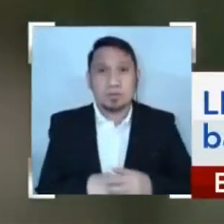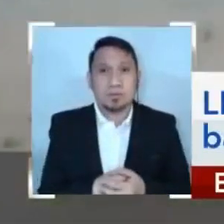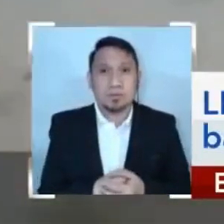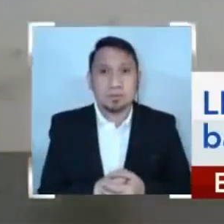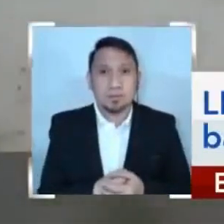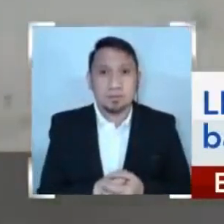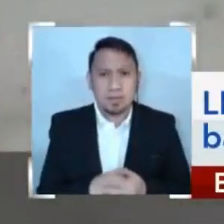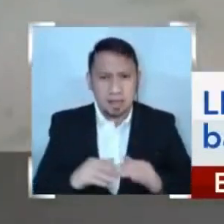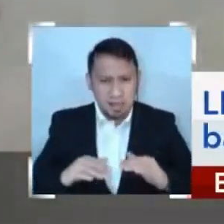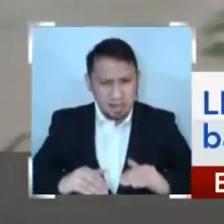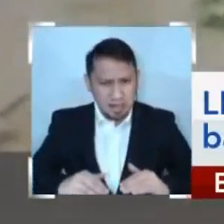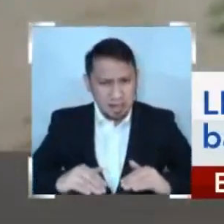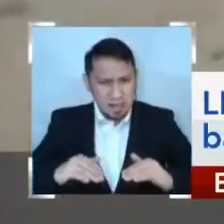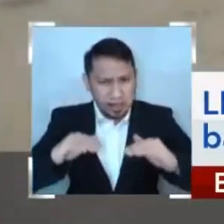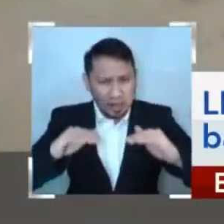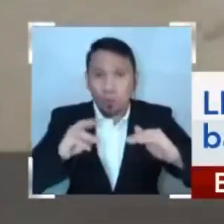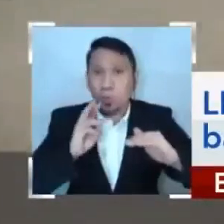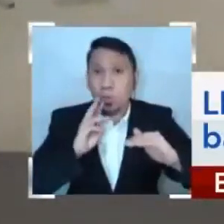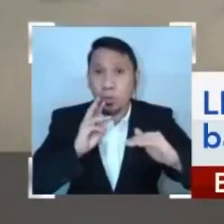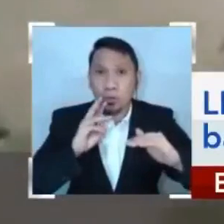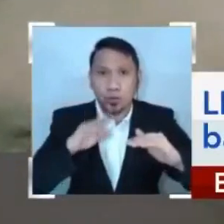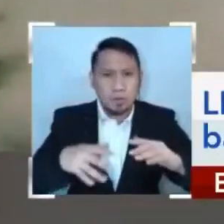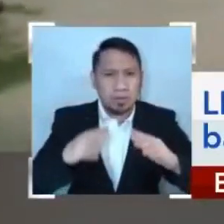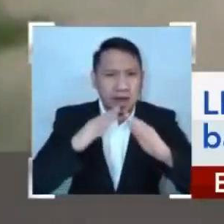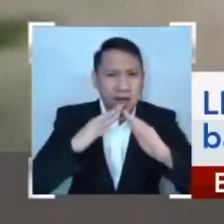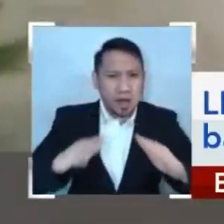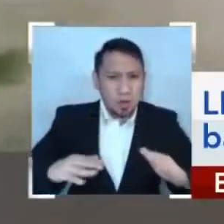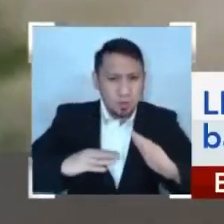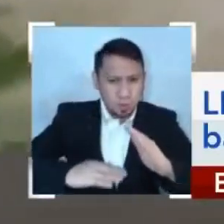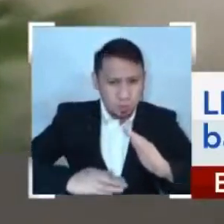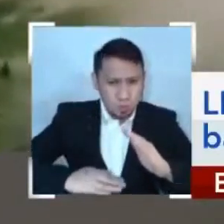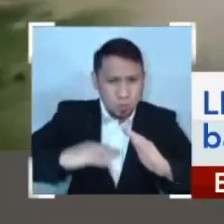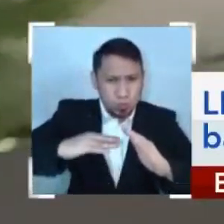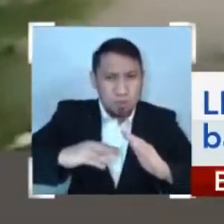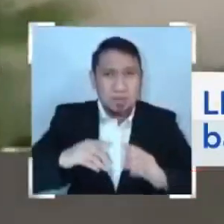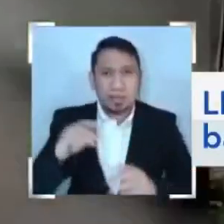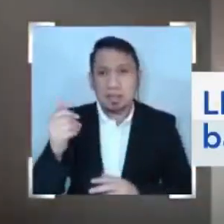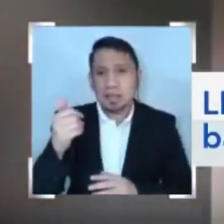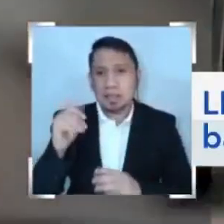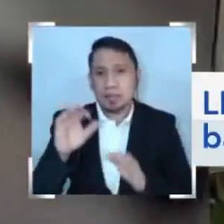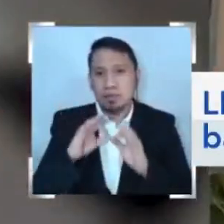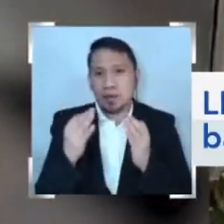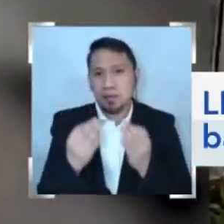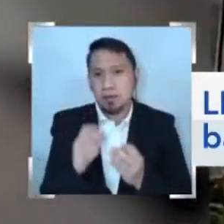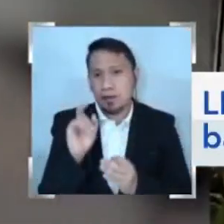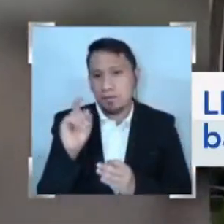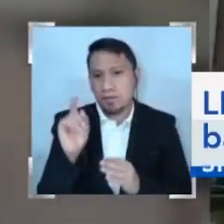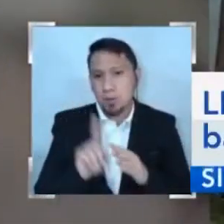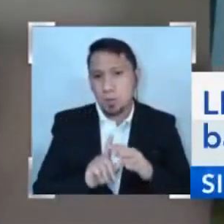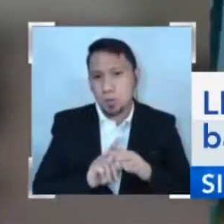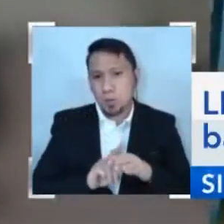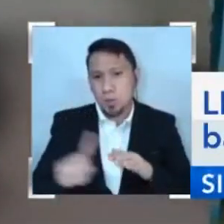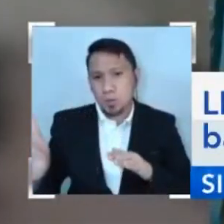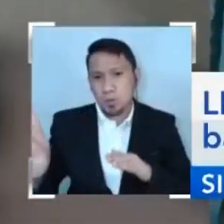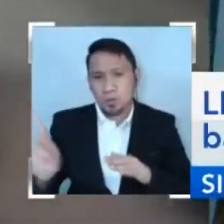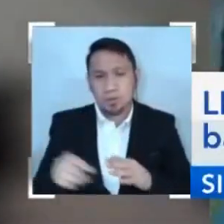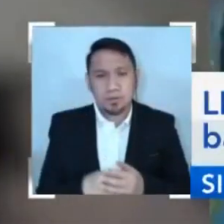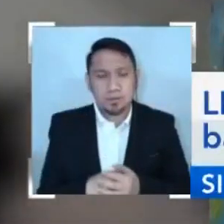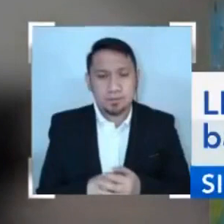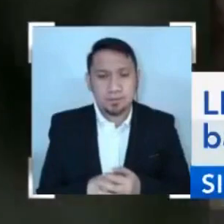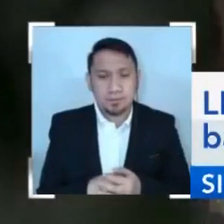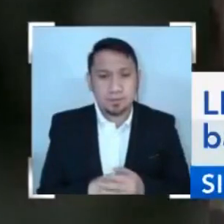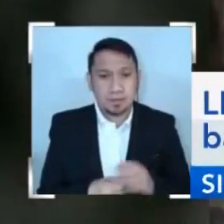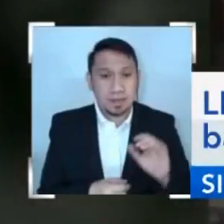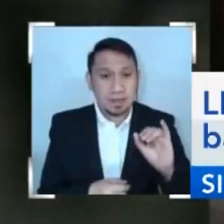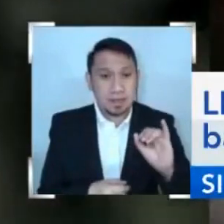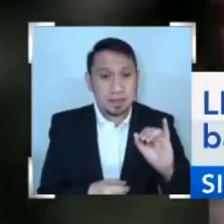tubig, binaha ang ilang bahay. Mahigit 10 pamilya ang inilikas. Bumaha rin sa Sipalay Negros